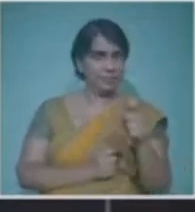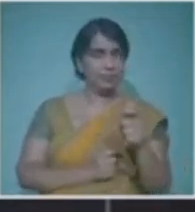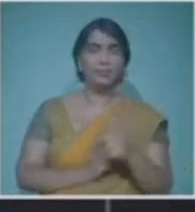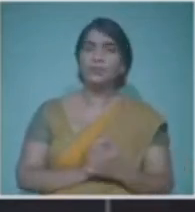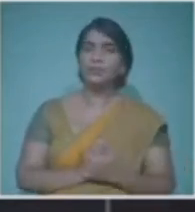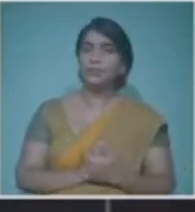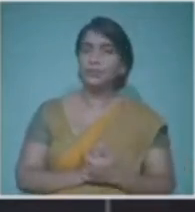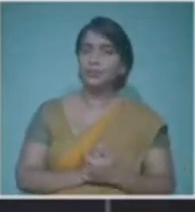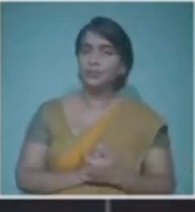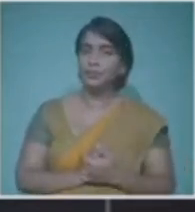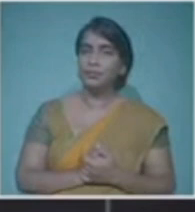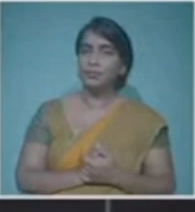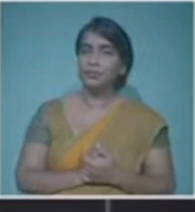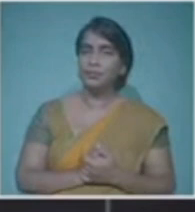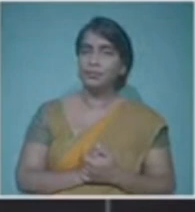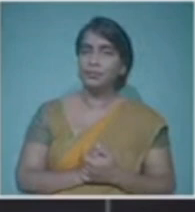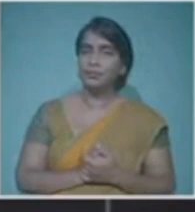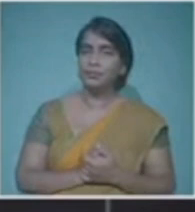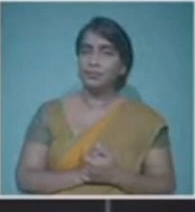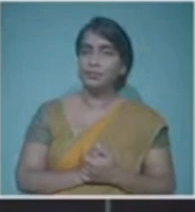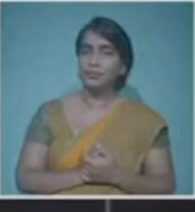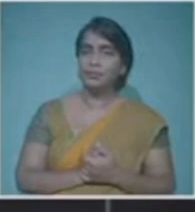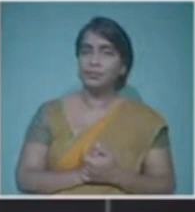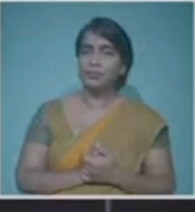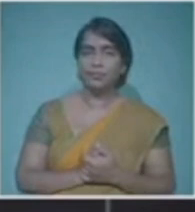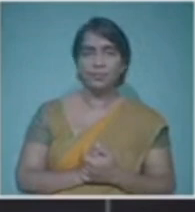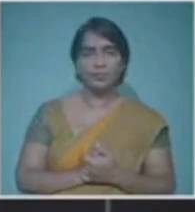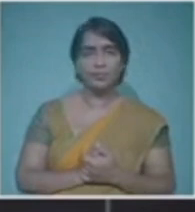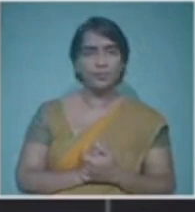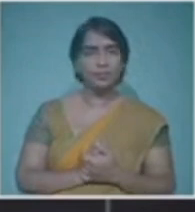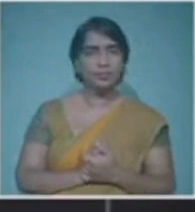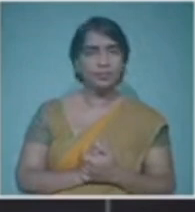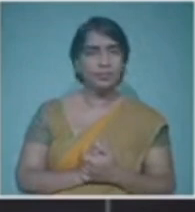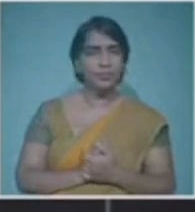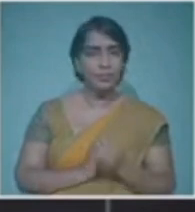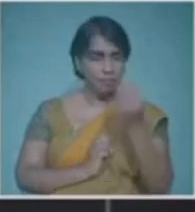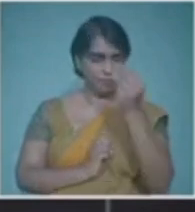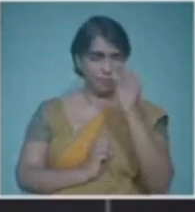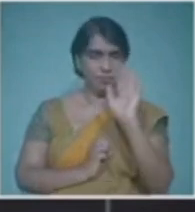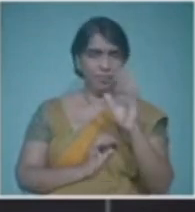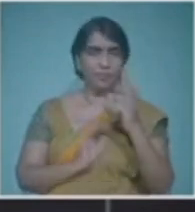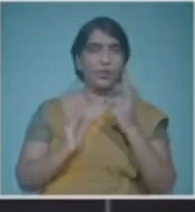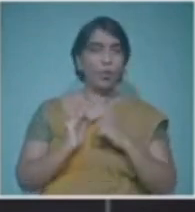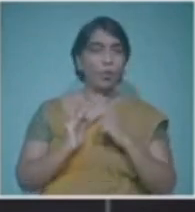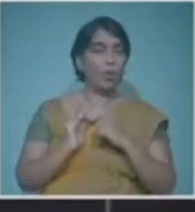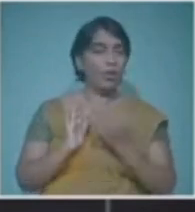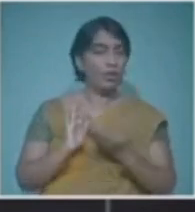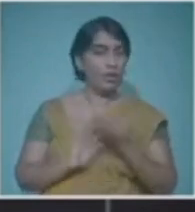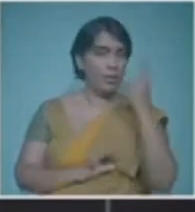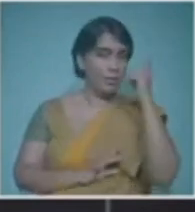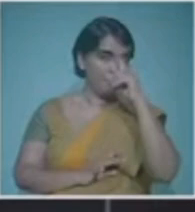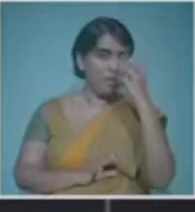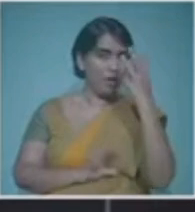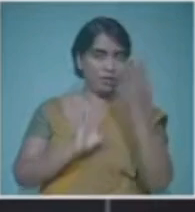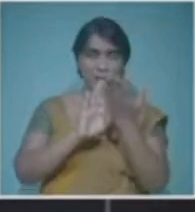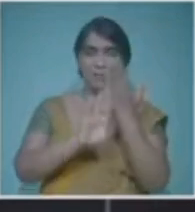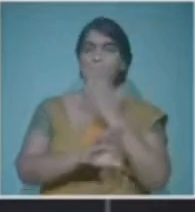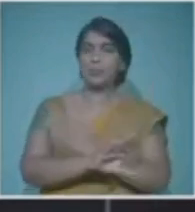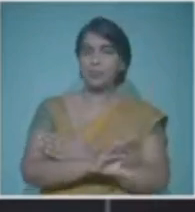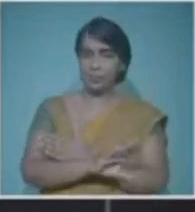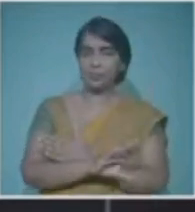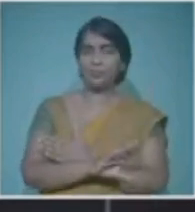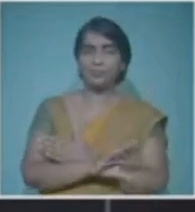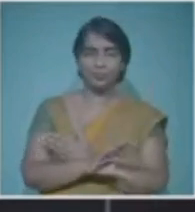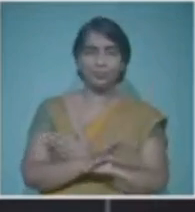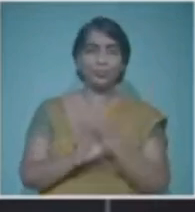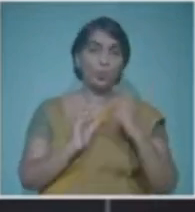හා නේ නේ පොඩක් ඉන්නෝ කියන්නේ දැන් පොලිය වැඩි උනේ දැන් මාස 3කට කලින්නේ පොලිය